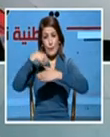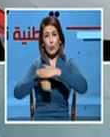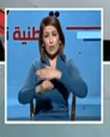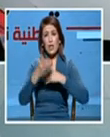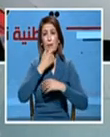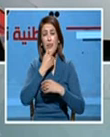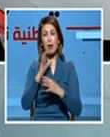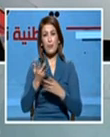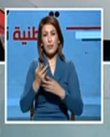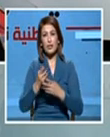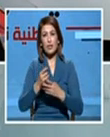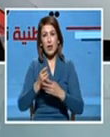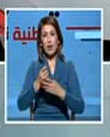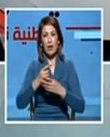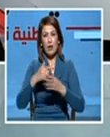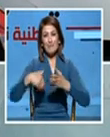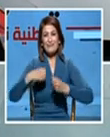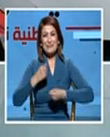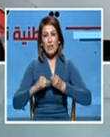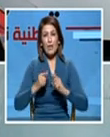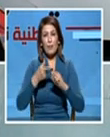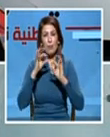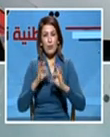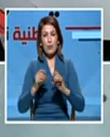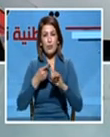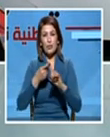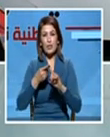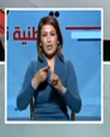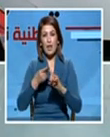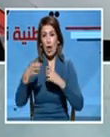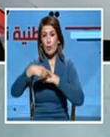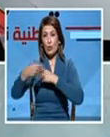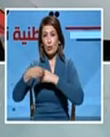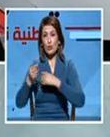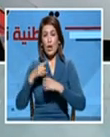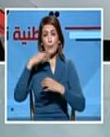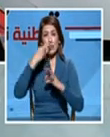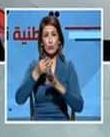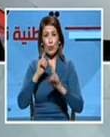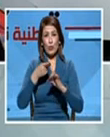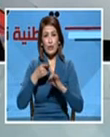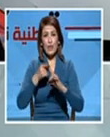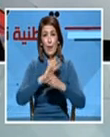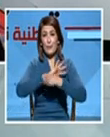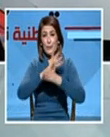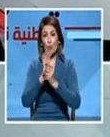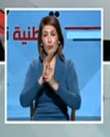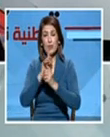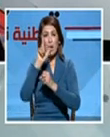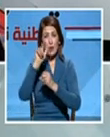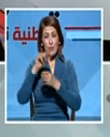عنده وجيعه في كرش وتطلع ابنديسيت تقول له انت تو على خاطر هذا الكوفيد ينجم يعطي عوارض حياته باش تمشي، معناتها